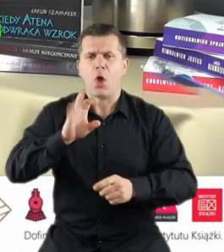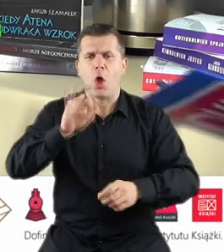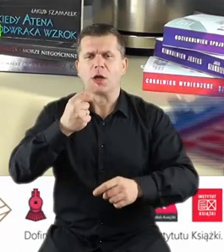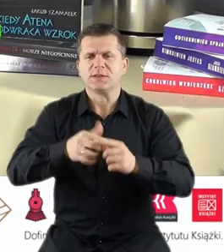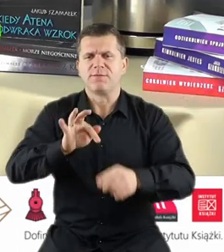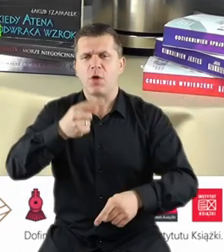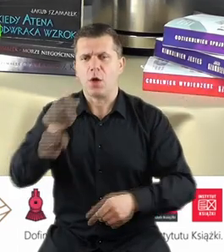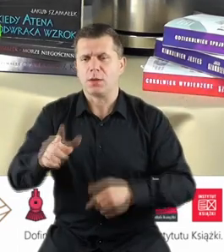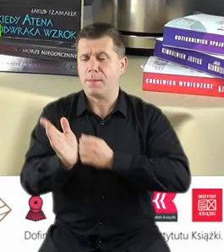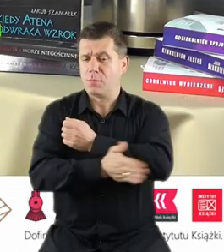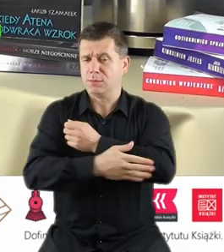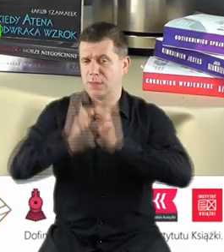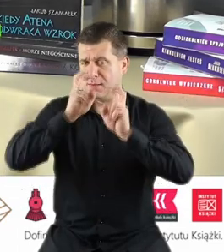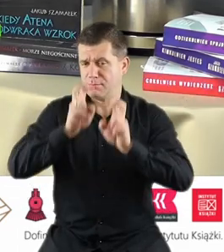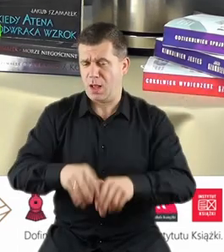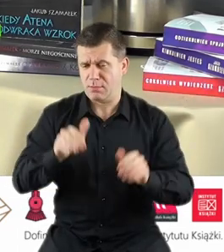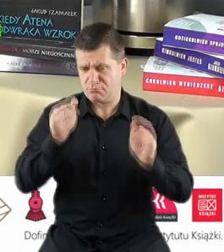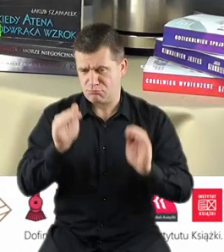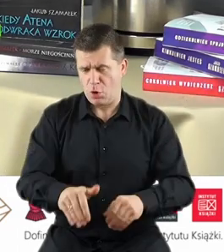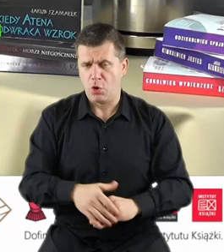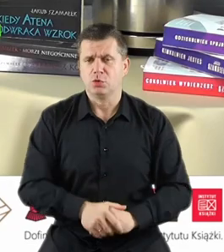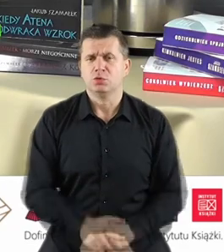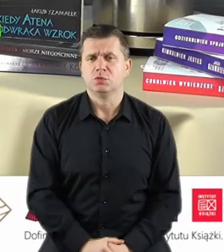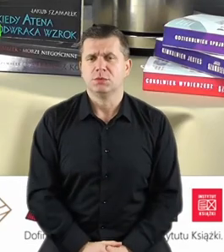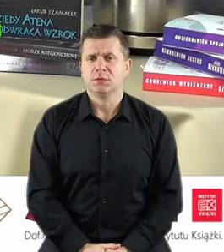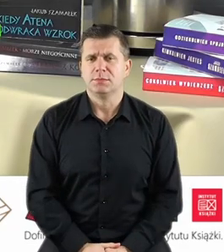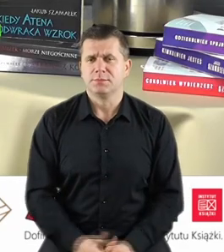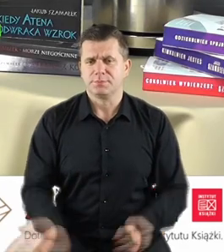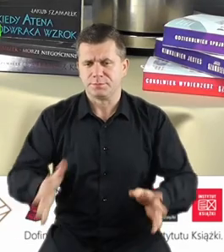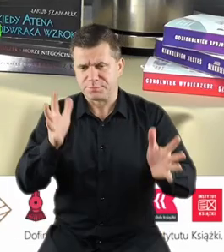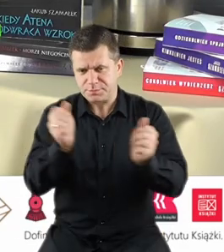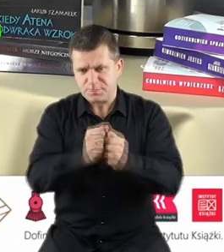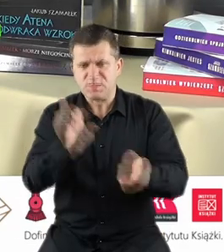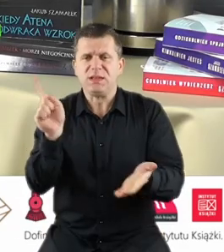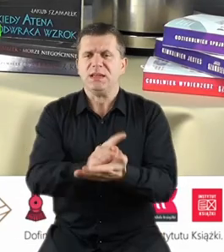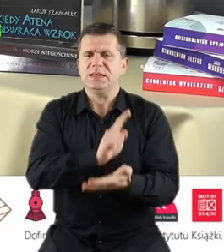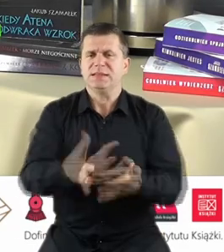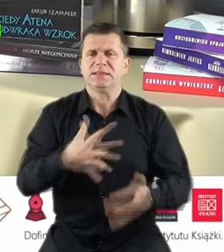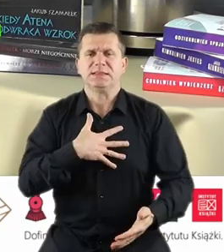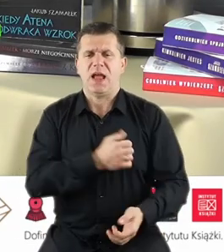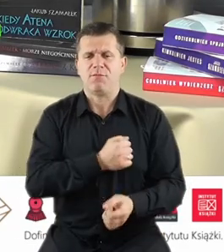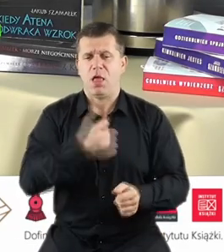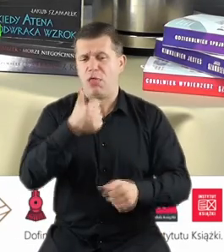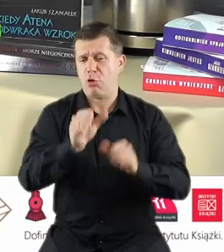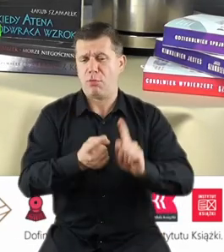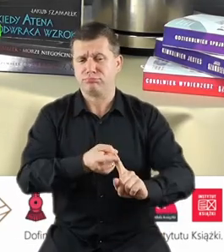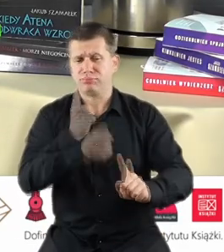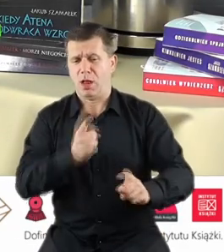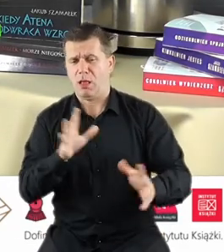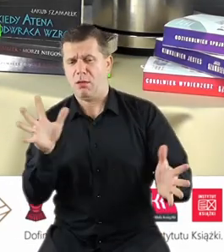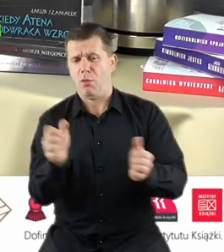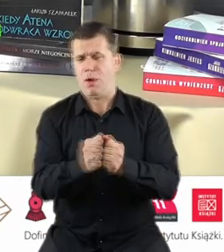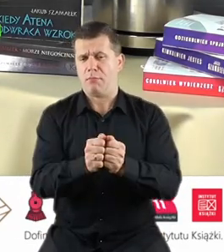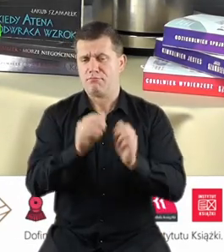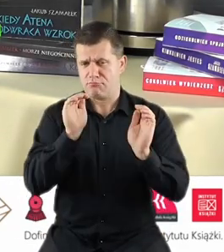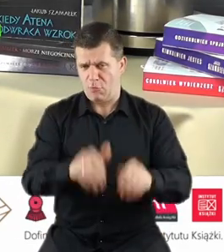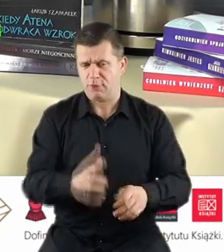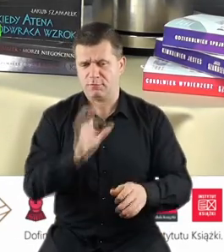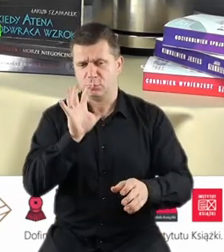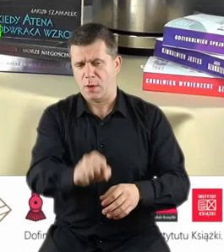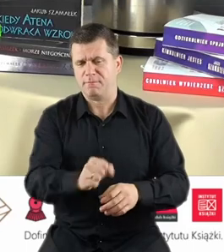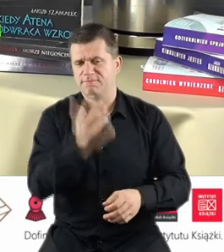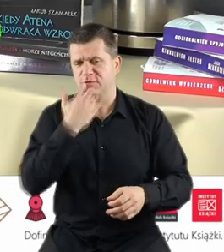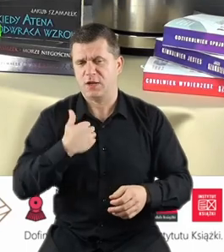podstawie badań EKG jest w stanie zdiagnozować ryzyko zawału na rok przed wystąpieniem tego zawału. Czyli już na rok